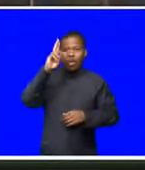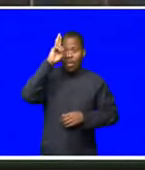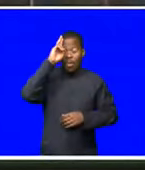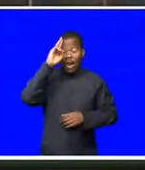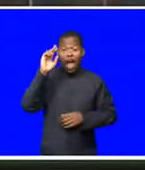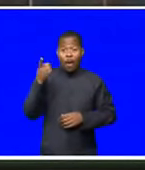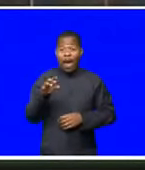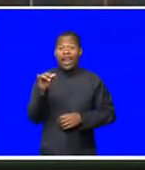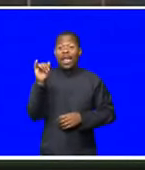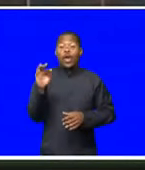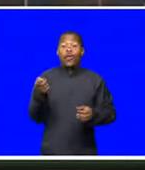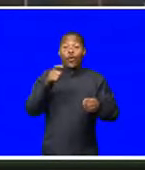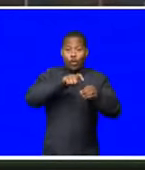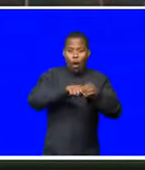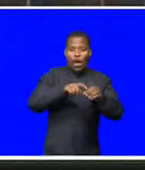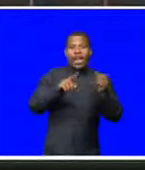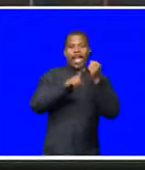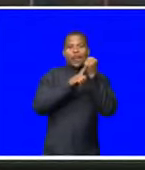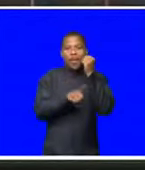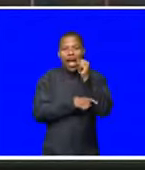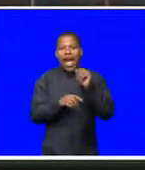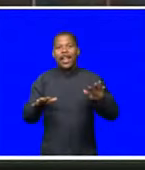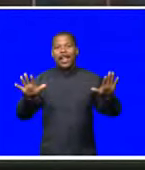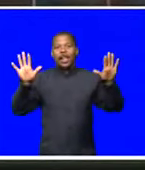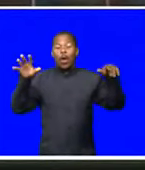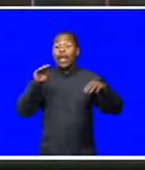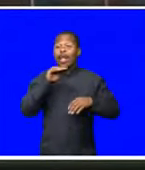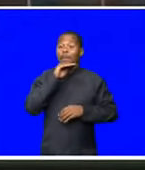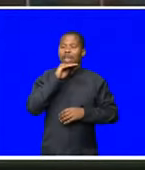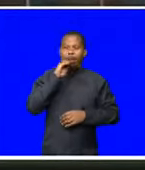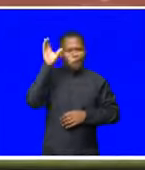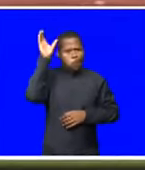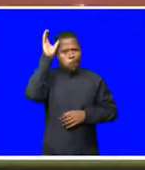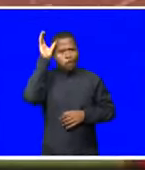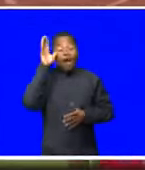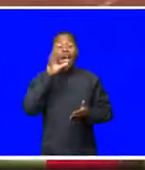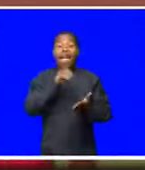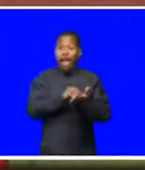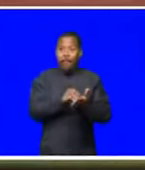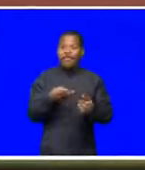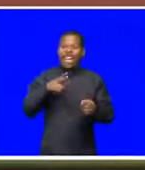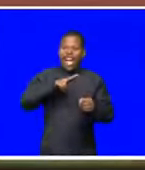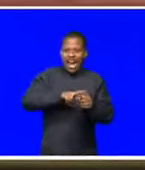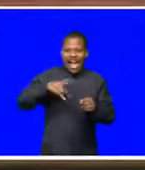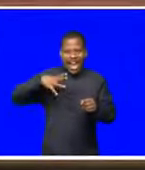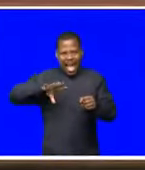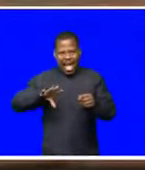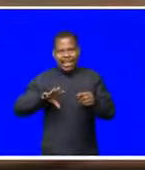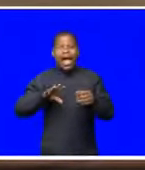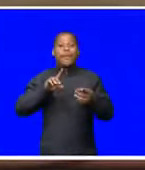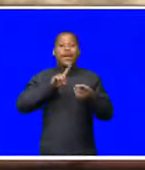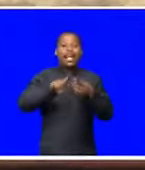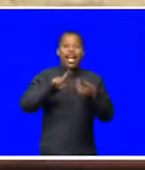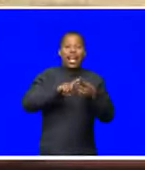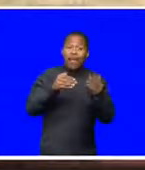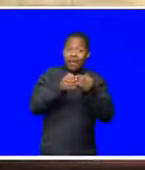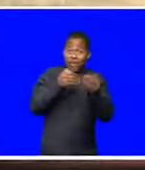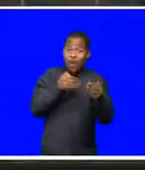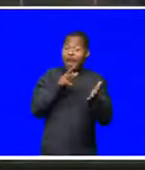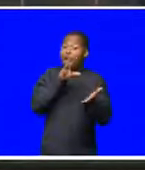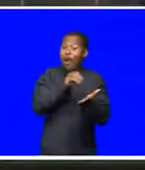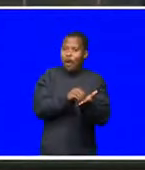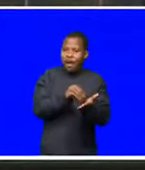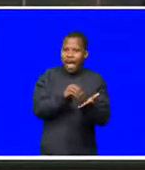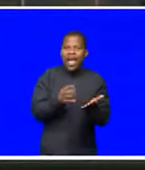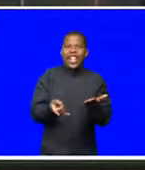imbabane Swallows and then like I'm saying ukuthi experienced players and then bebadlalele bebakhona in the past seasons